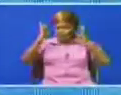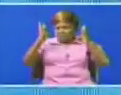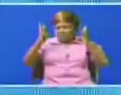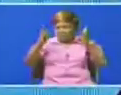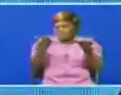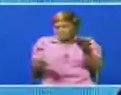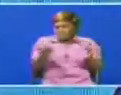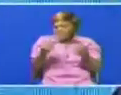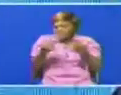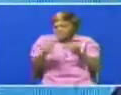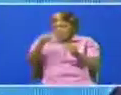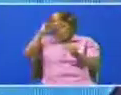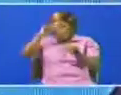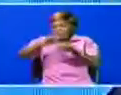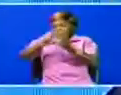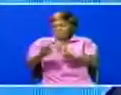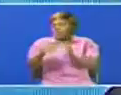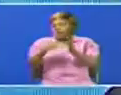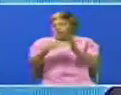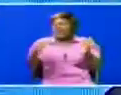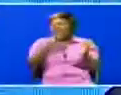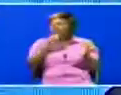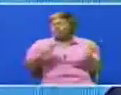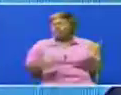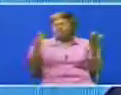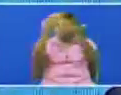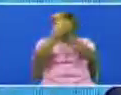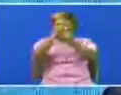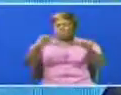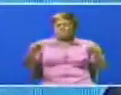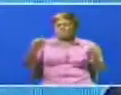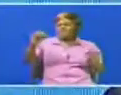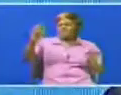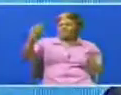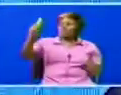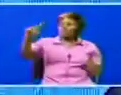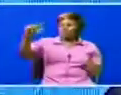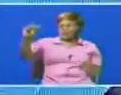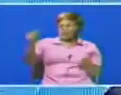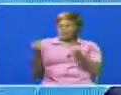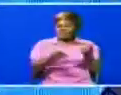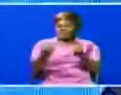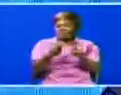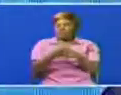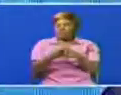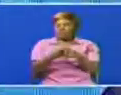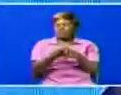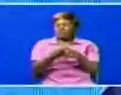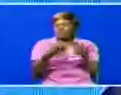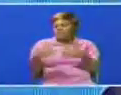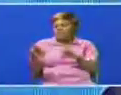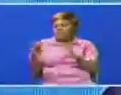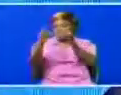la mapinduzi nchini humo dhidi ya rais mkongwe Robert Gabriel Mugabe. Magari hayo yameonekana kutoka kambi na